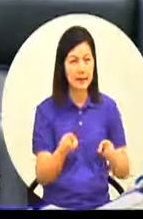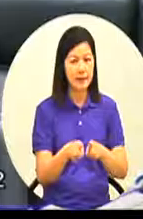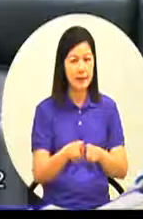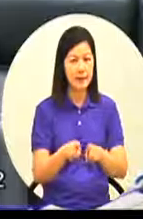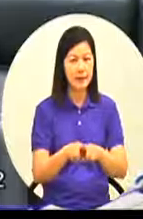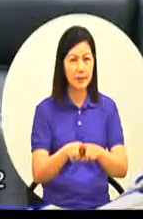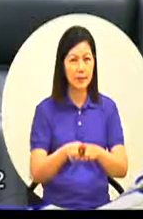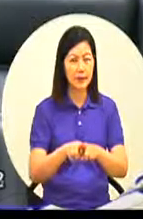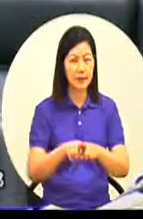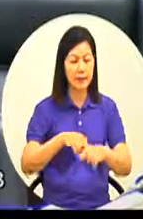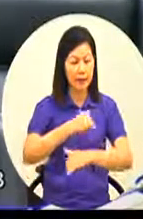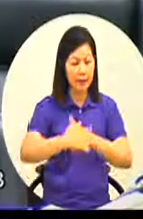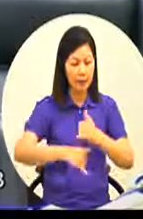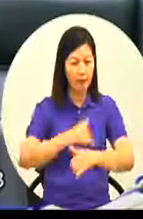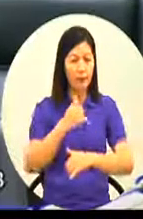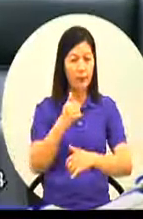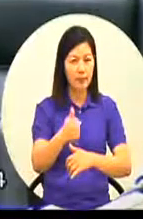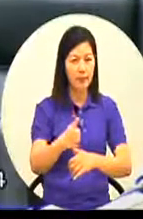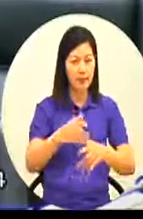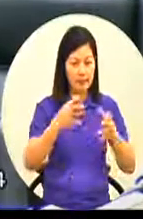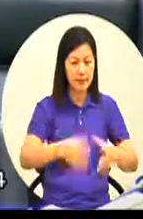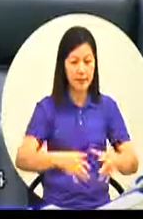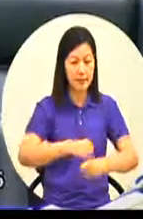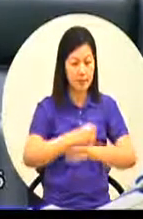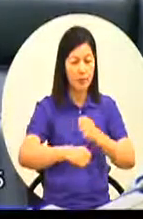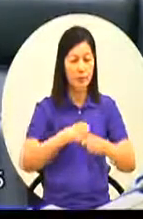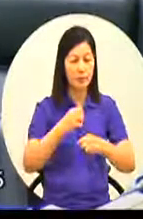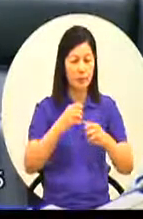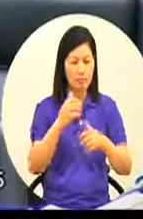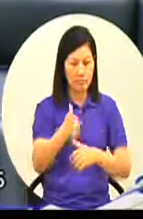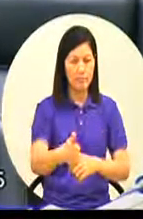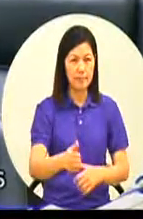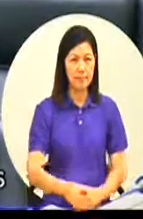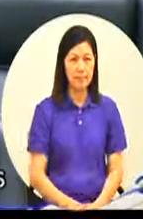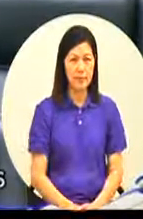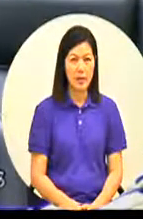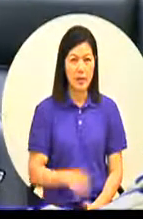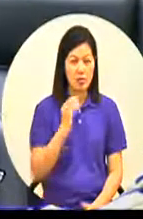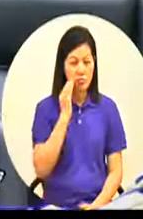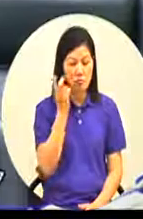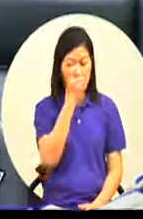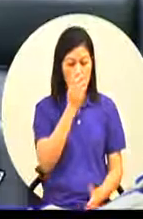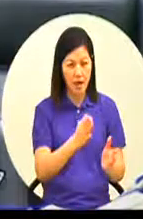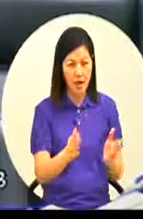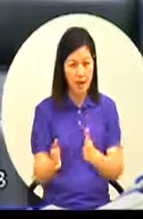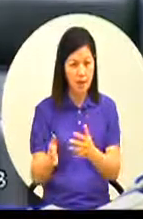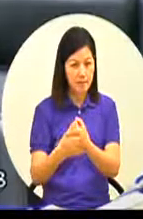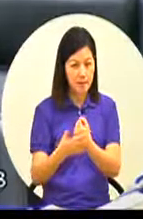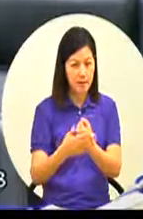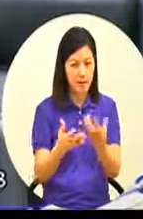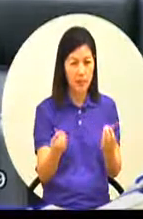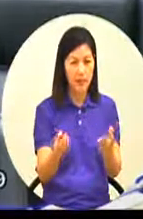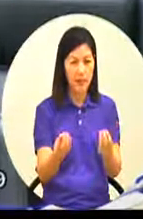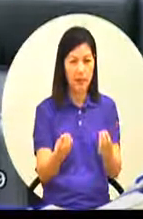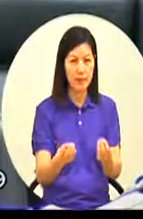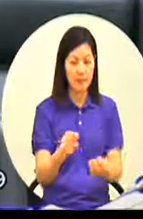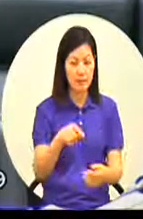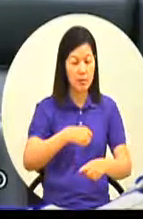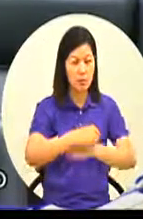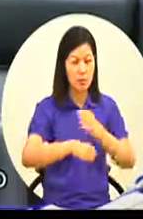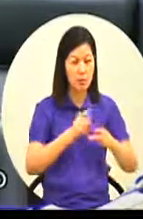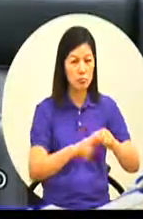活动一个好地方哦，办理活动一个好地方哦。啊，你假如说没有善于管理的跟维护的话，哈，啊，这个活动中